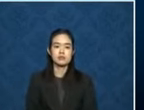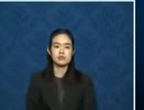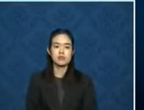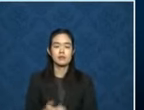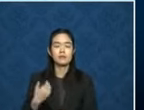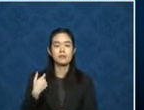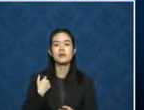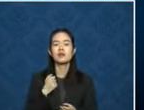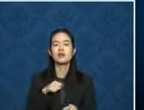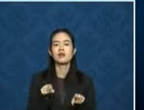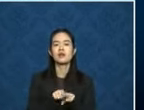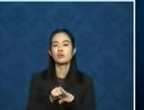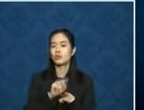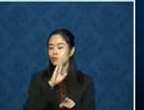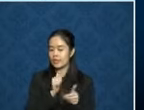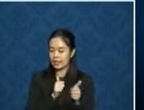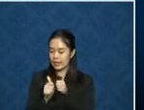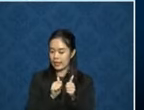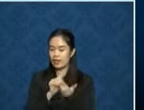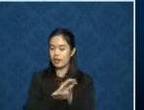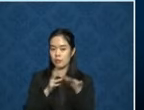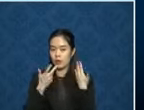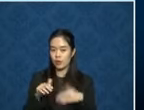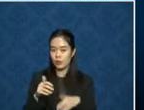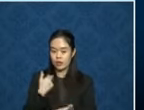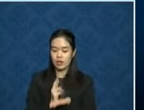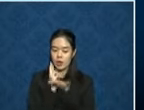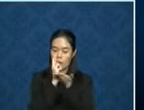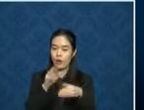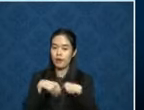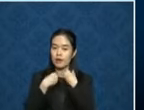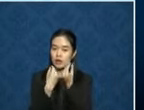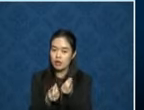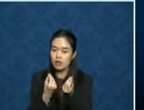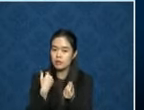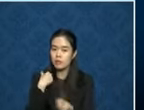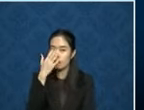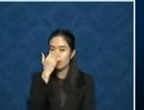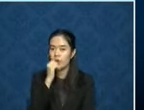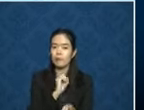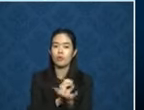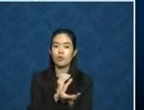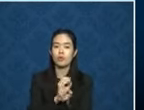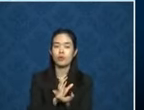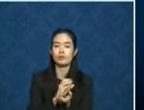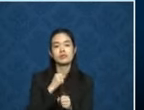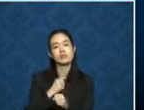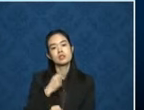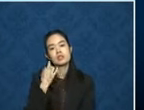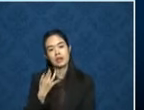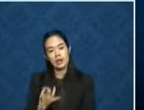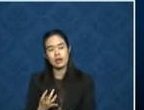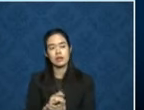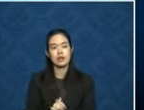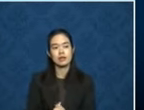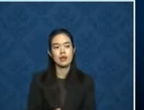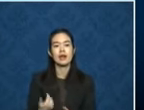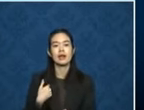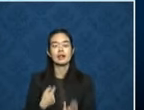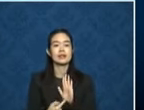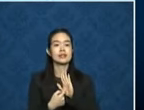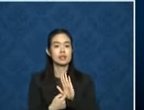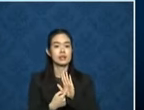รางวัลดังกล่าวครับเป็นลู่ทางในการศึกษาทำความเข้าใจปัญญาประดิษฐ์เพื่อรับมือผลกระทบต่างๆต่อไปในอนาคตโดยผมขอแนะนำ